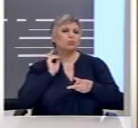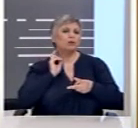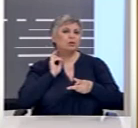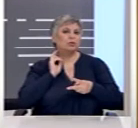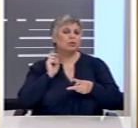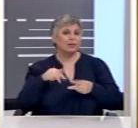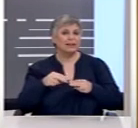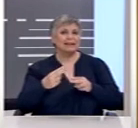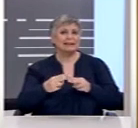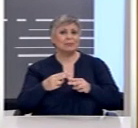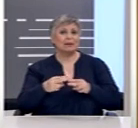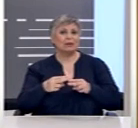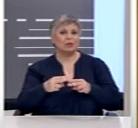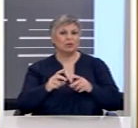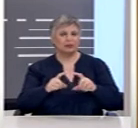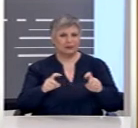οποία θα σας διαβάσω.